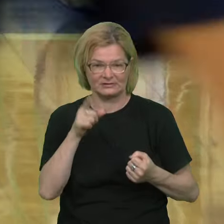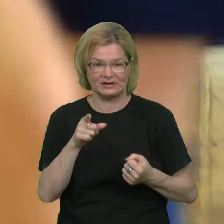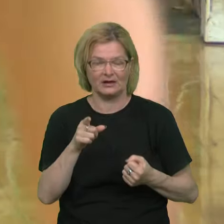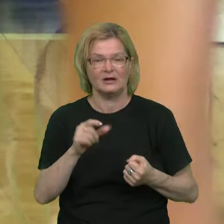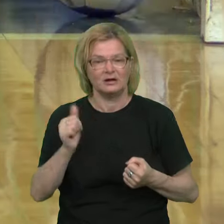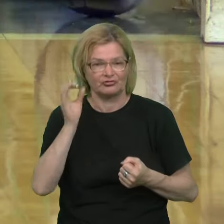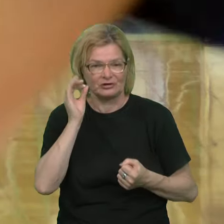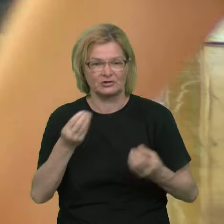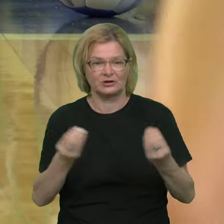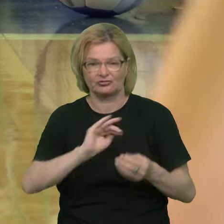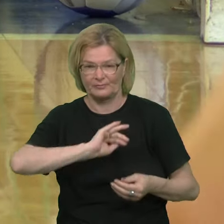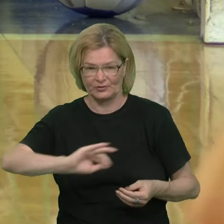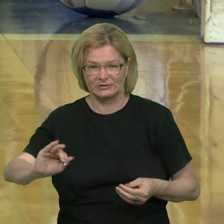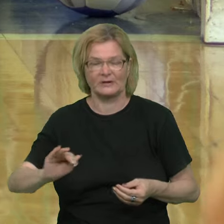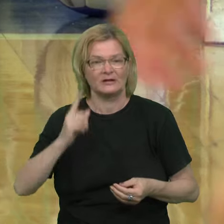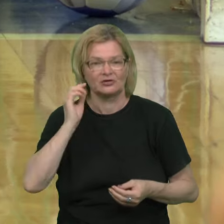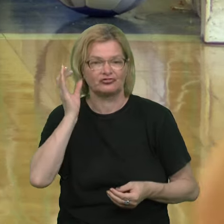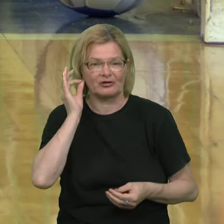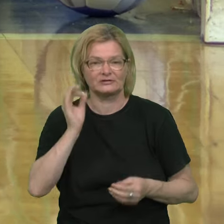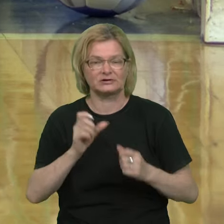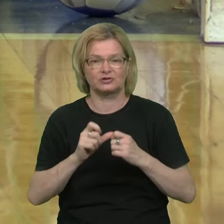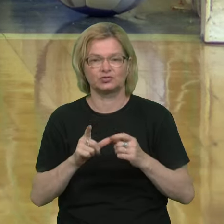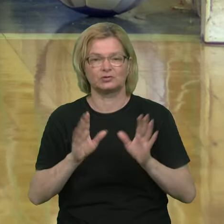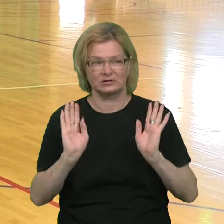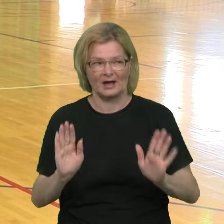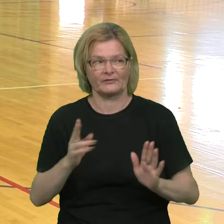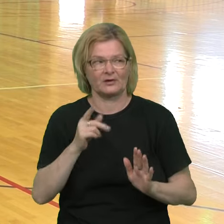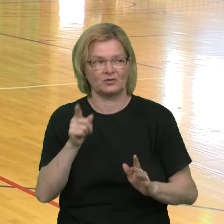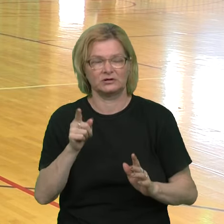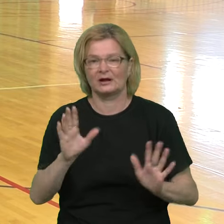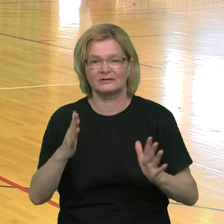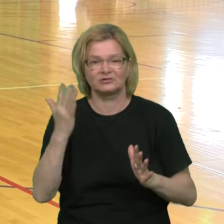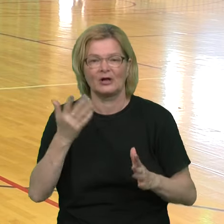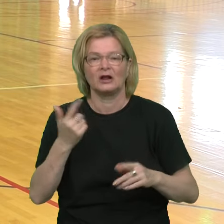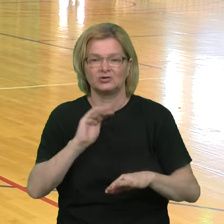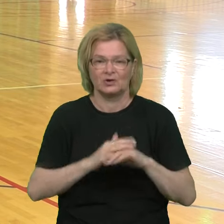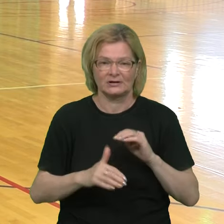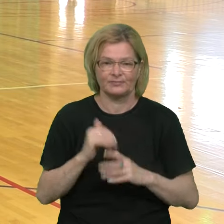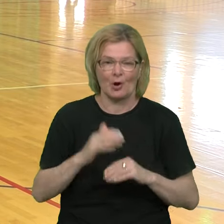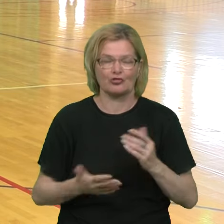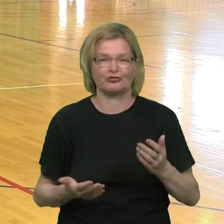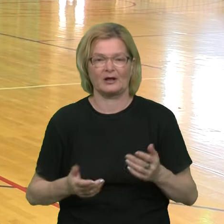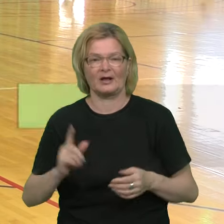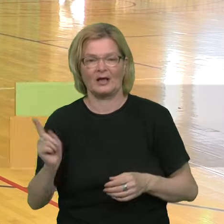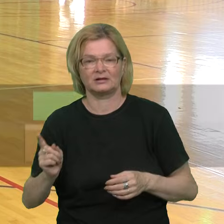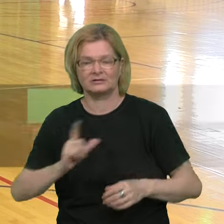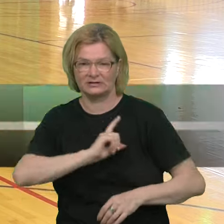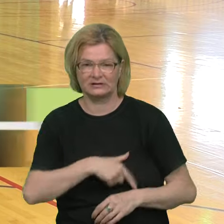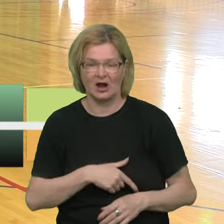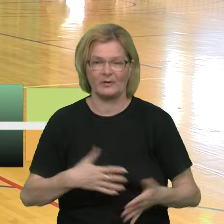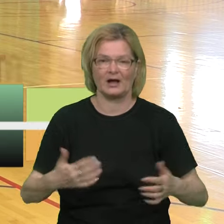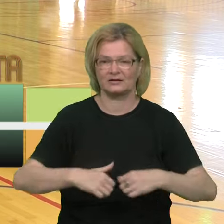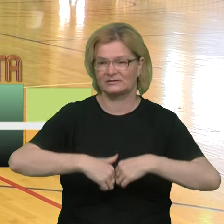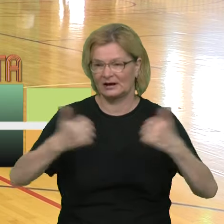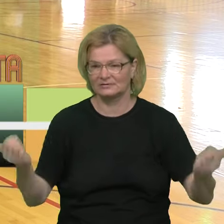biti trener ženskih, jer ženske su nešto specifično. Znači, ženske su takve, kod njih nikad ne znaš kad su raspoložene, kada